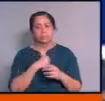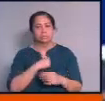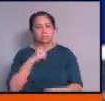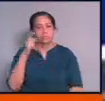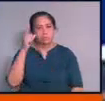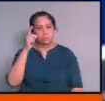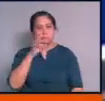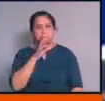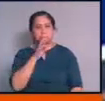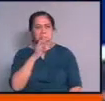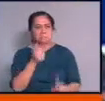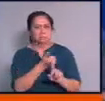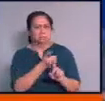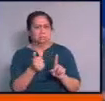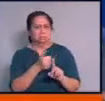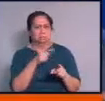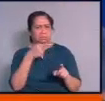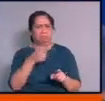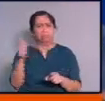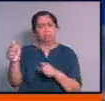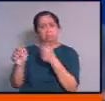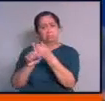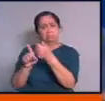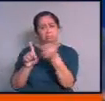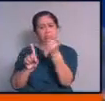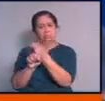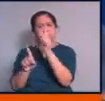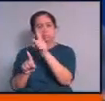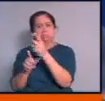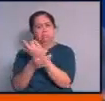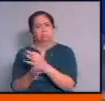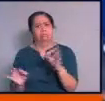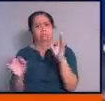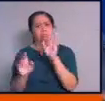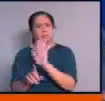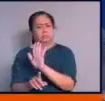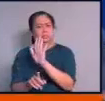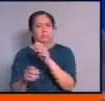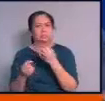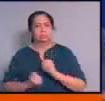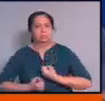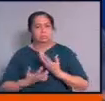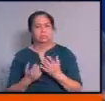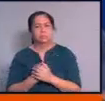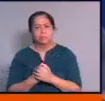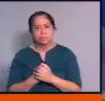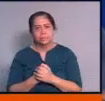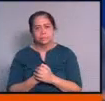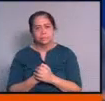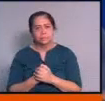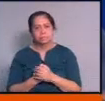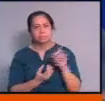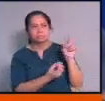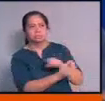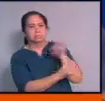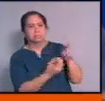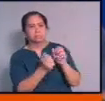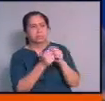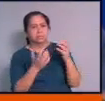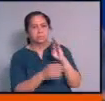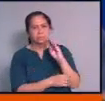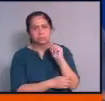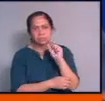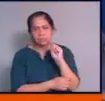Leach was speaking of abuse, he's referring to himself. He's abusing his freedom of expression, criticizing without